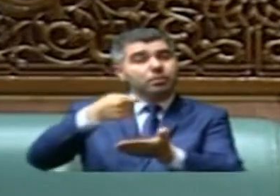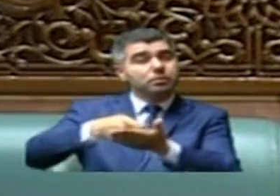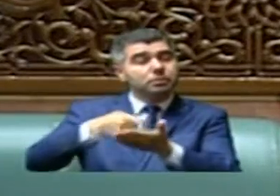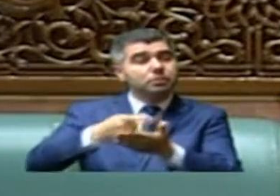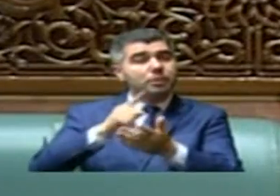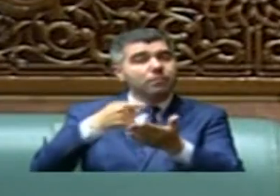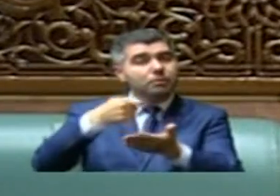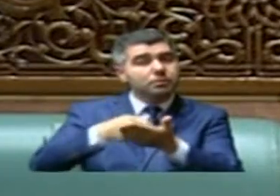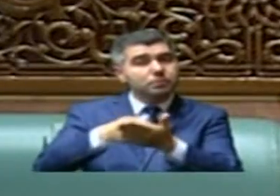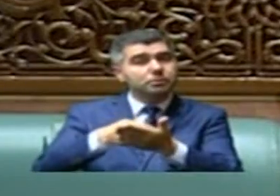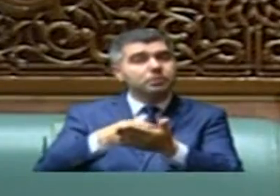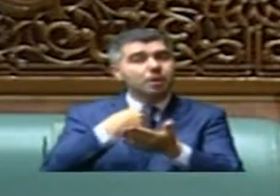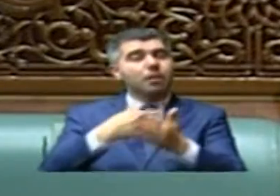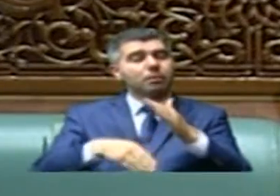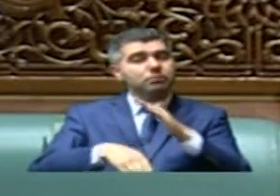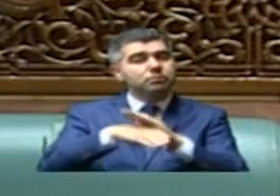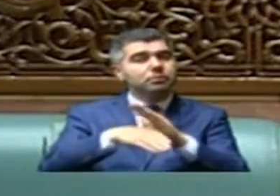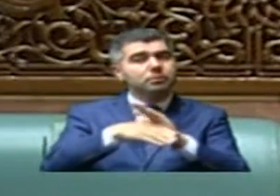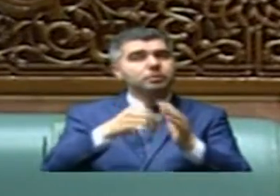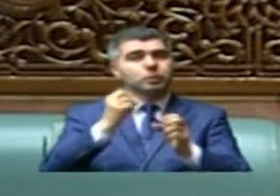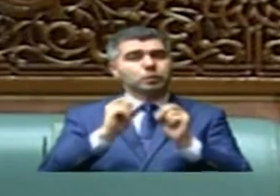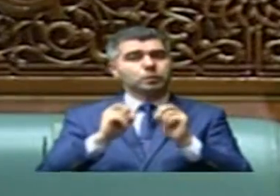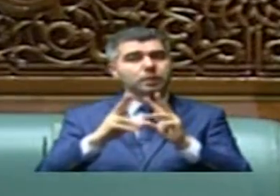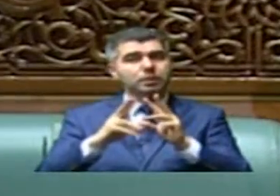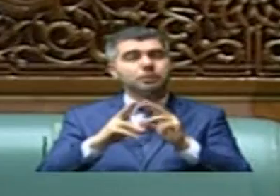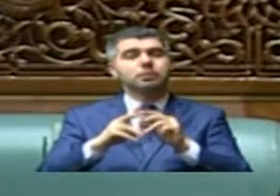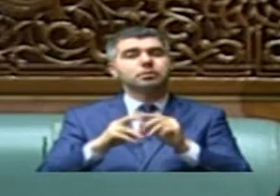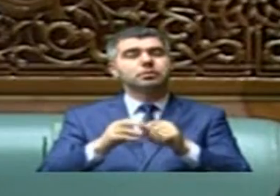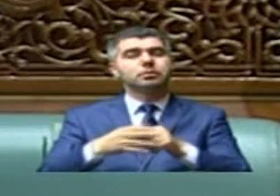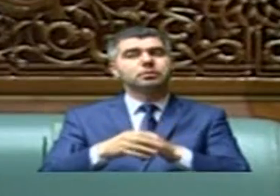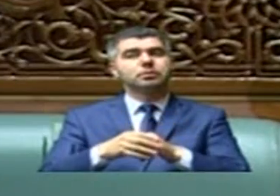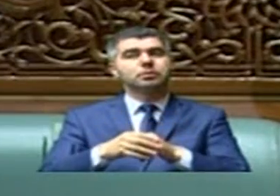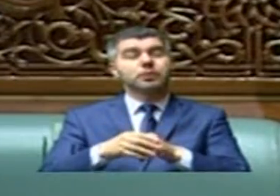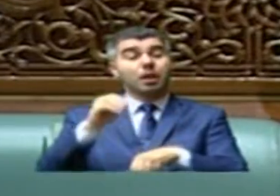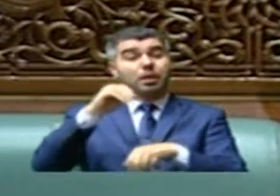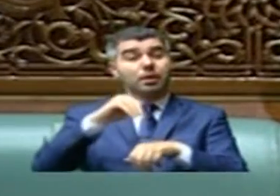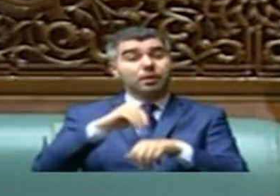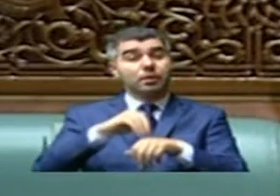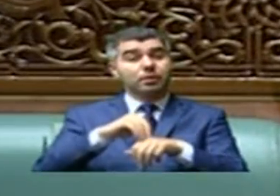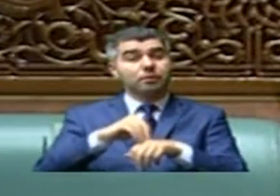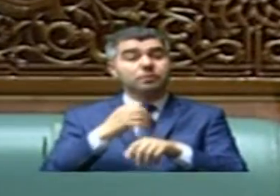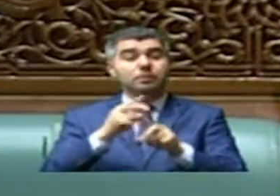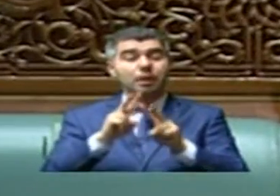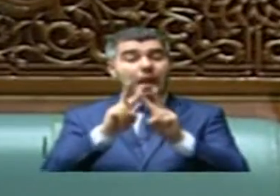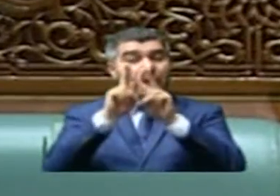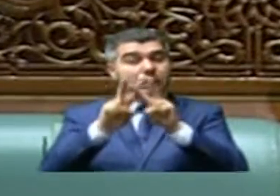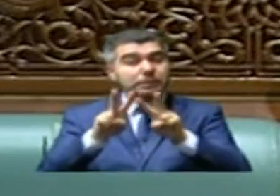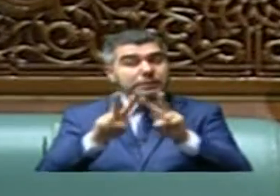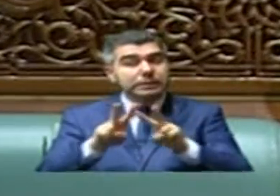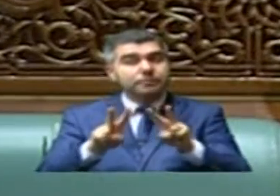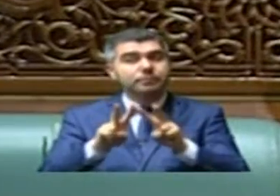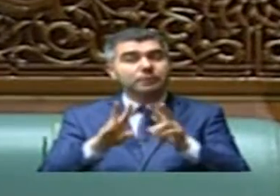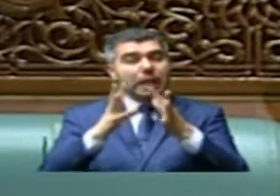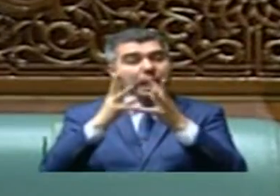ساكني الدواوير للقبول بالترحيل الى الاماكن الاستقبال المعده لهم. كذلك العمليه ديال التدقيق ديال الاحصاء